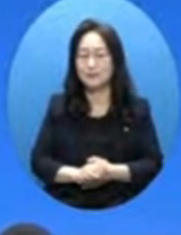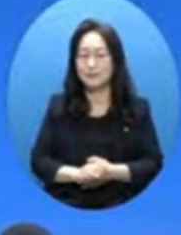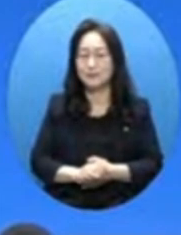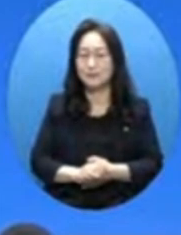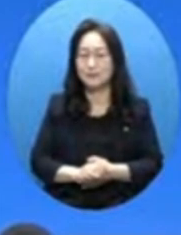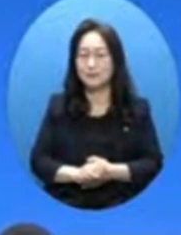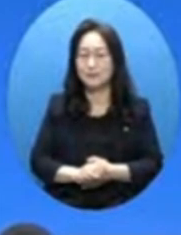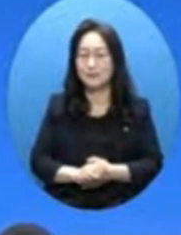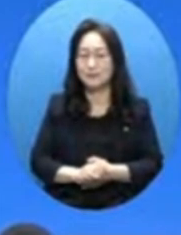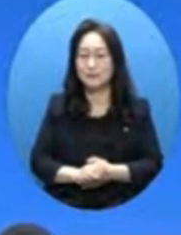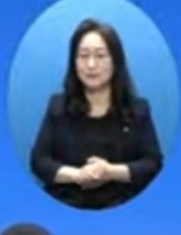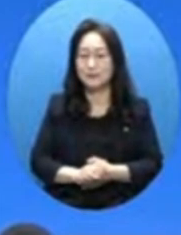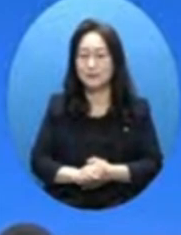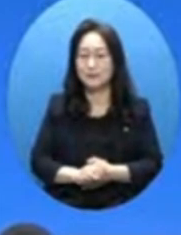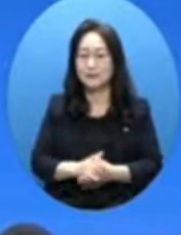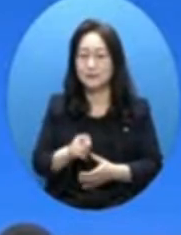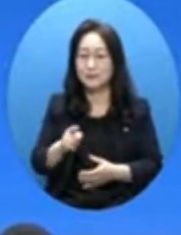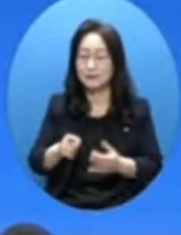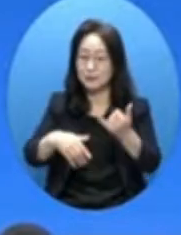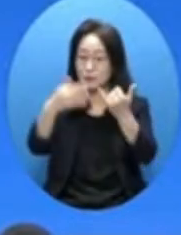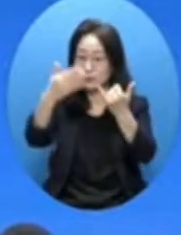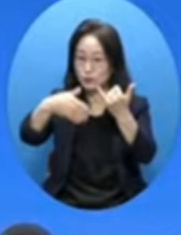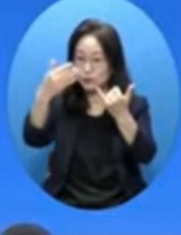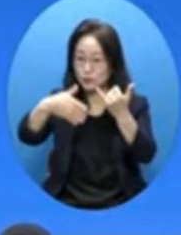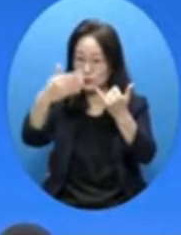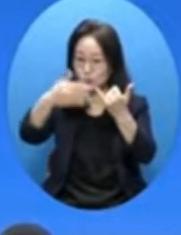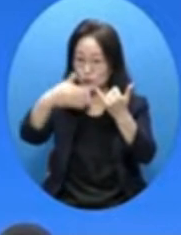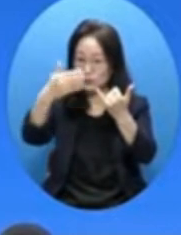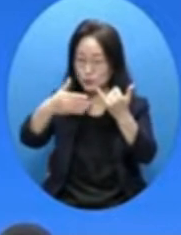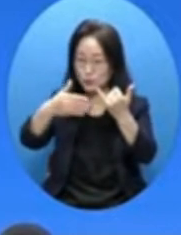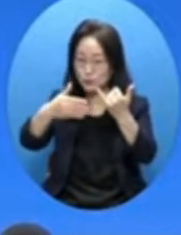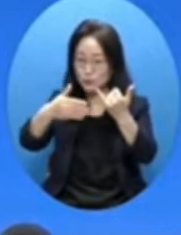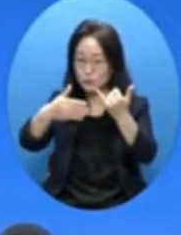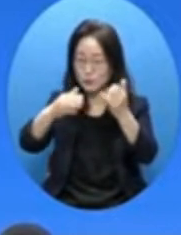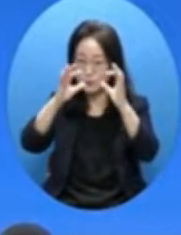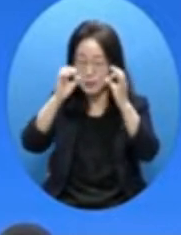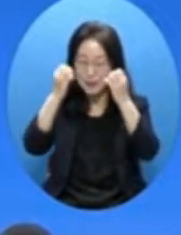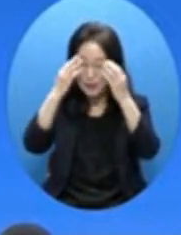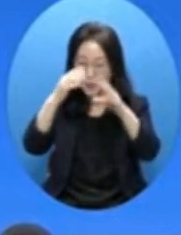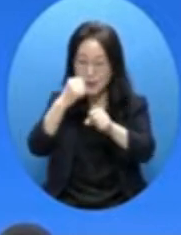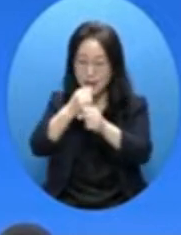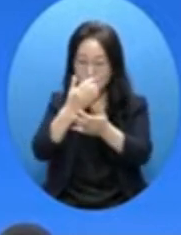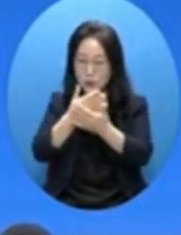이 유튜브 영상은 여러분 새롭게 해서 영상에 들어가면